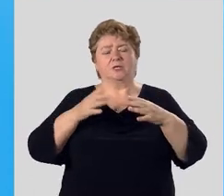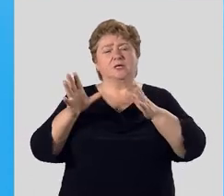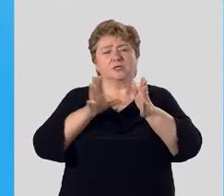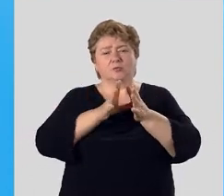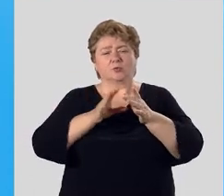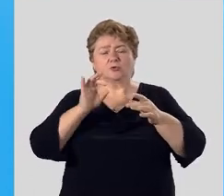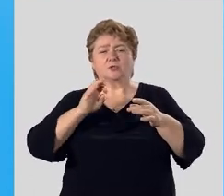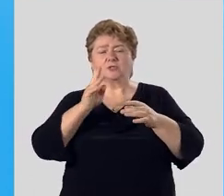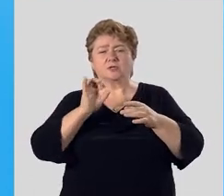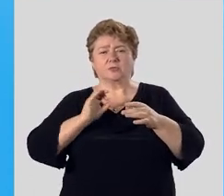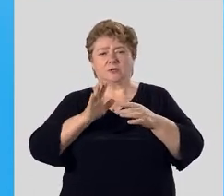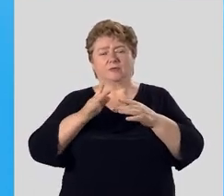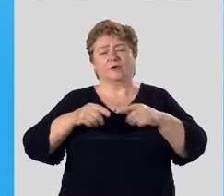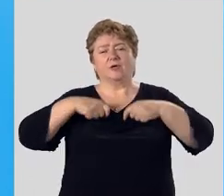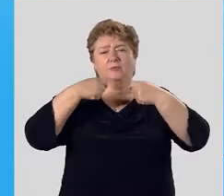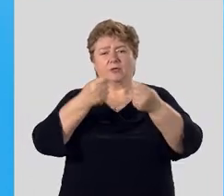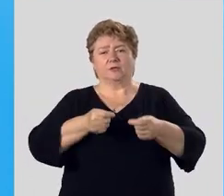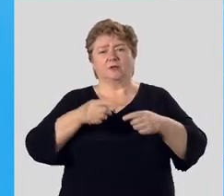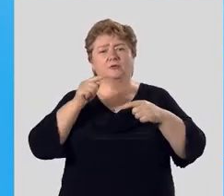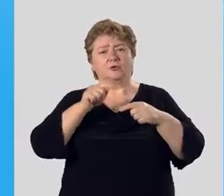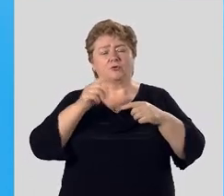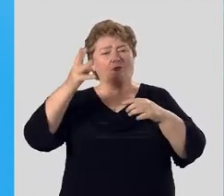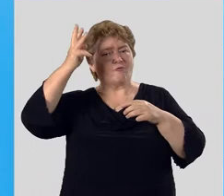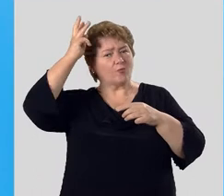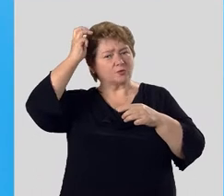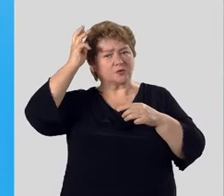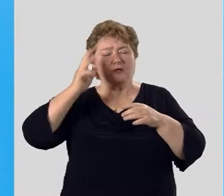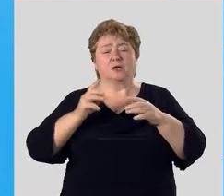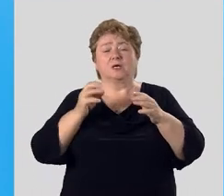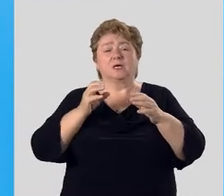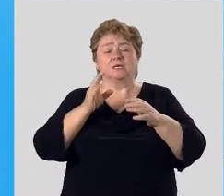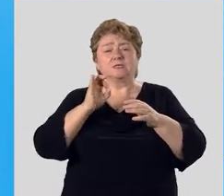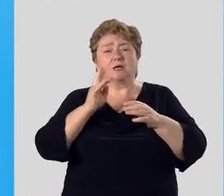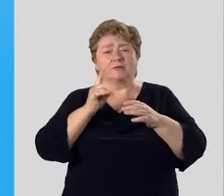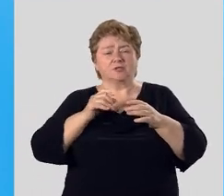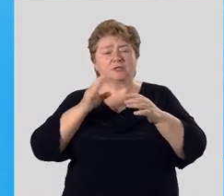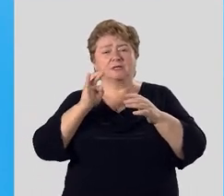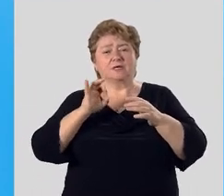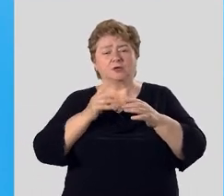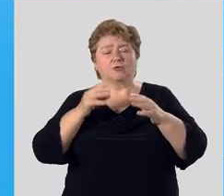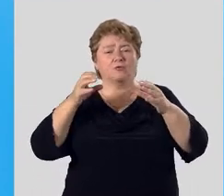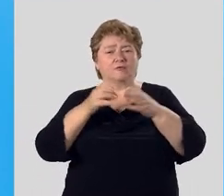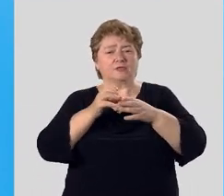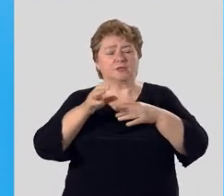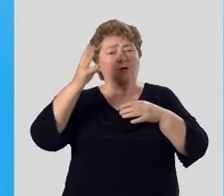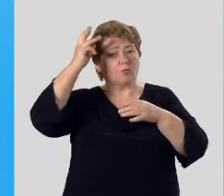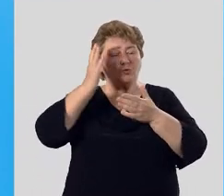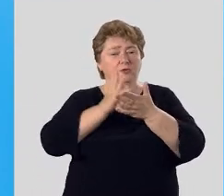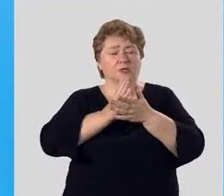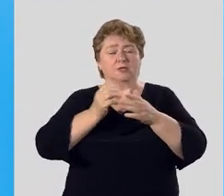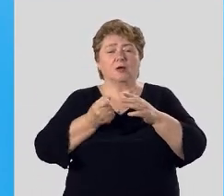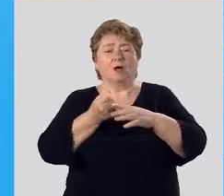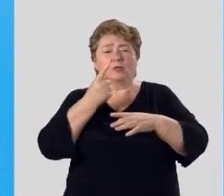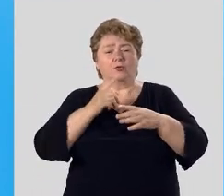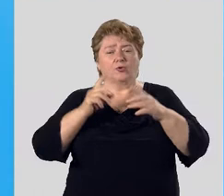помощью рецепторов и передает его в мозг. Вставочные нейроны находятся в отделах мозга, и